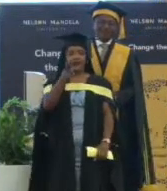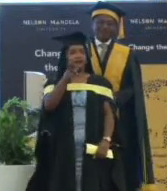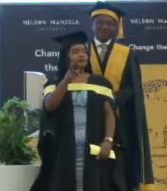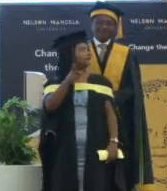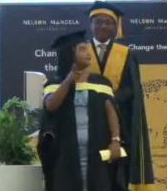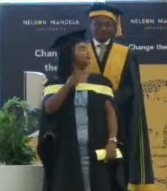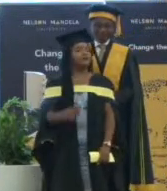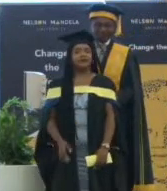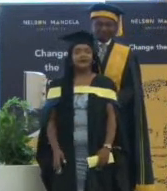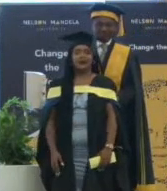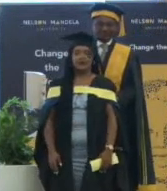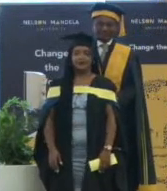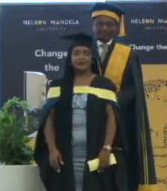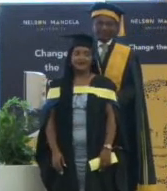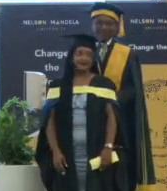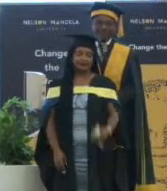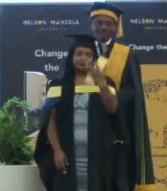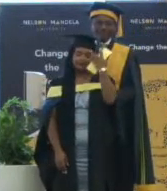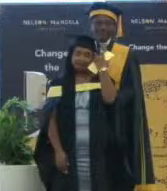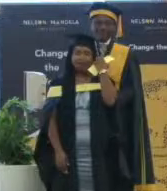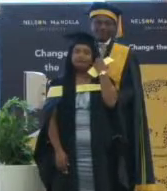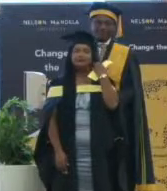Abongile Thomas Mlanjeni.